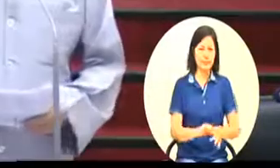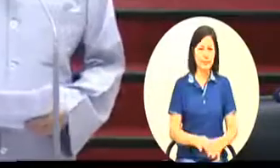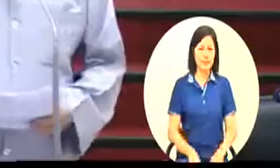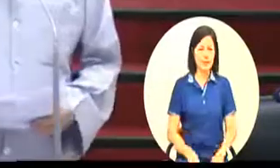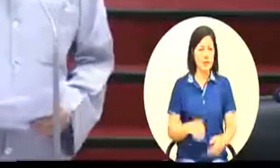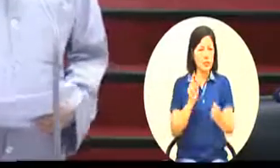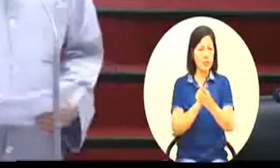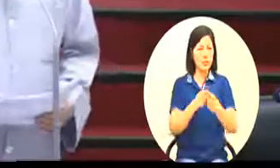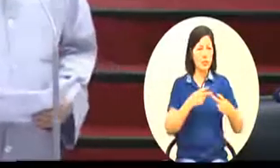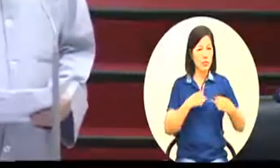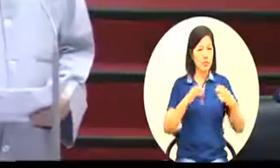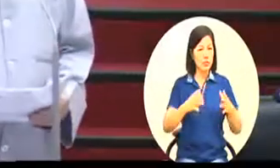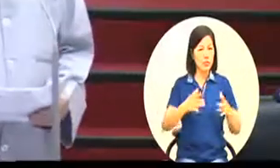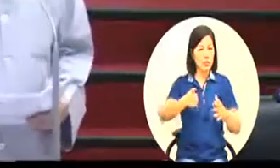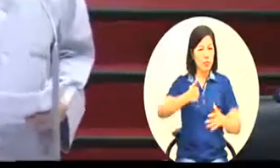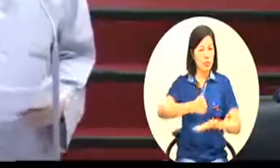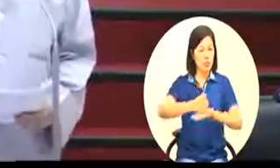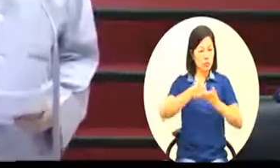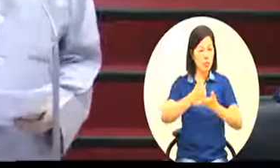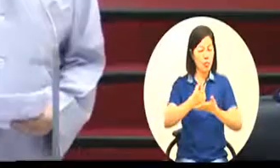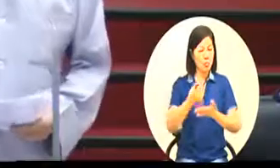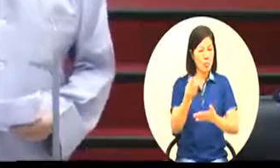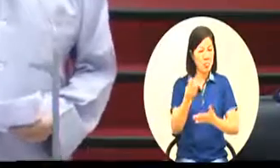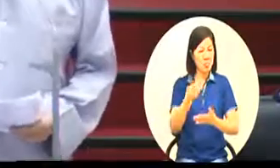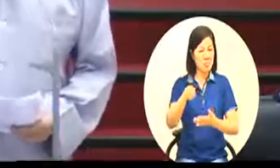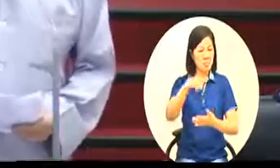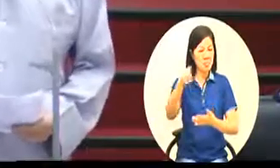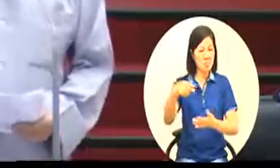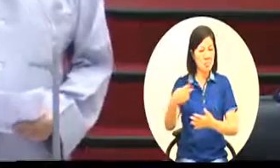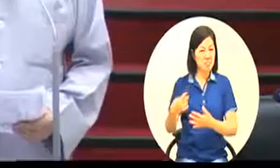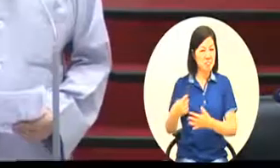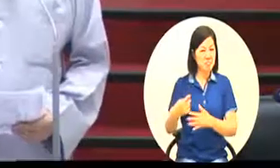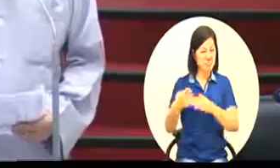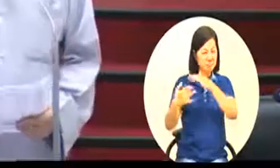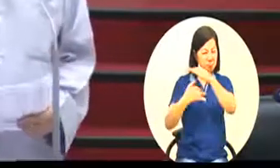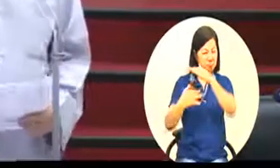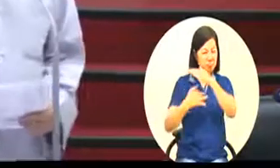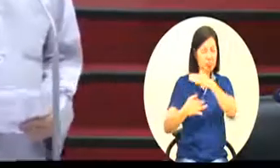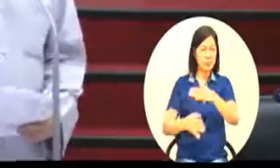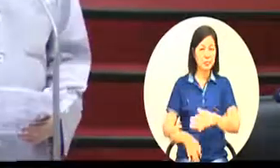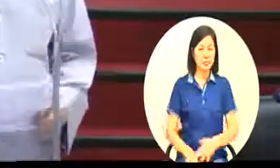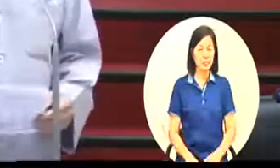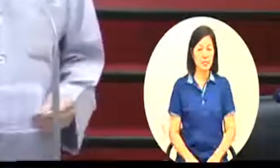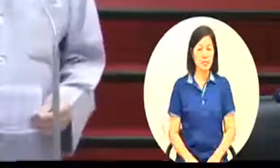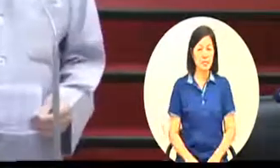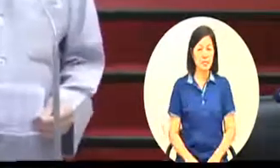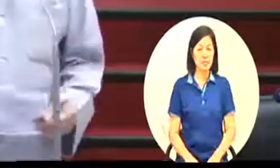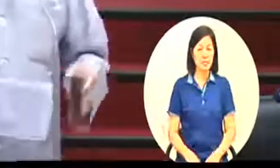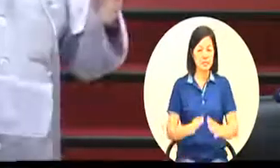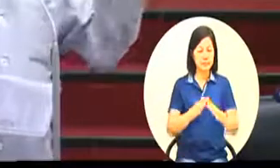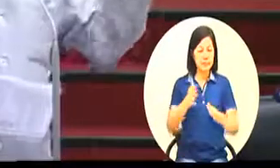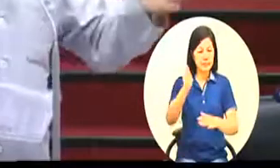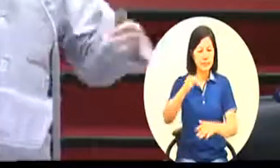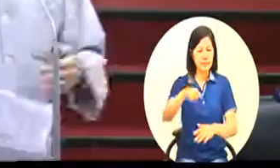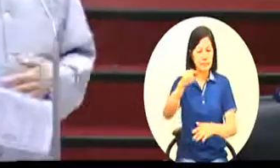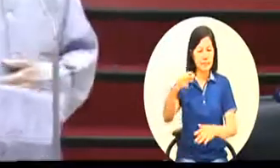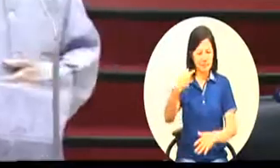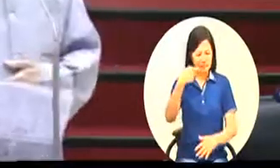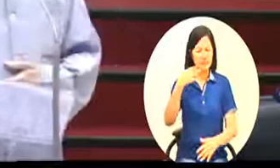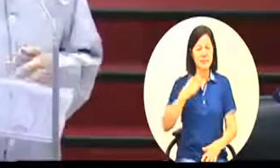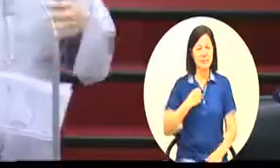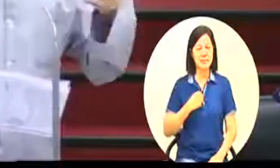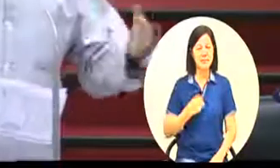常无尊重，即阵啊都在攻击。局者啊，你著知影。因为高雄市的